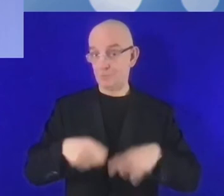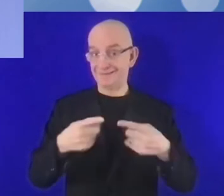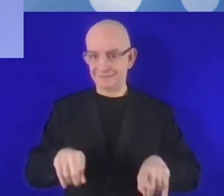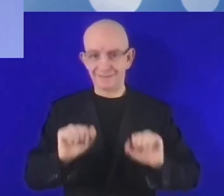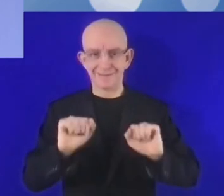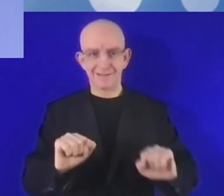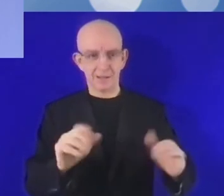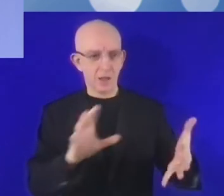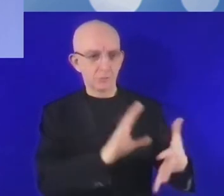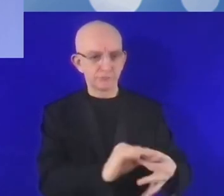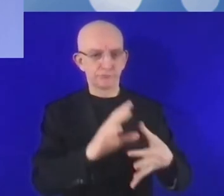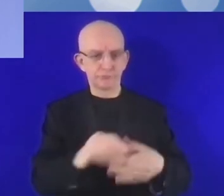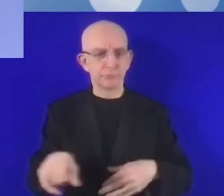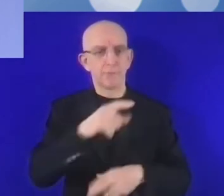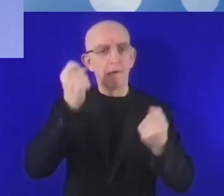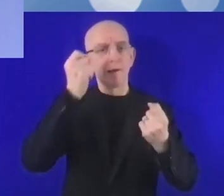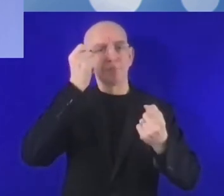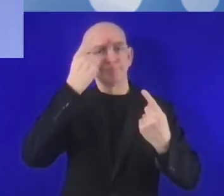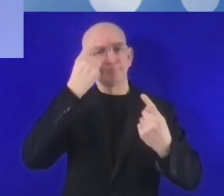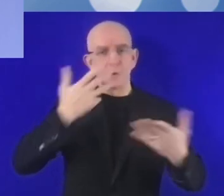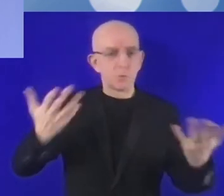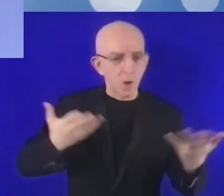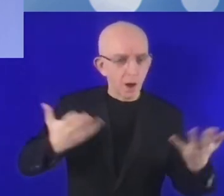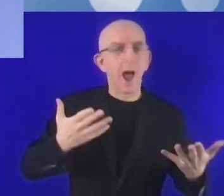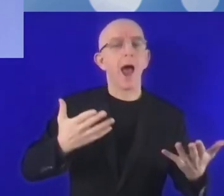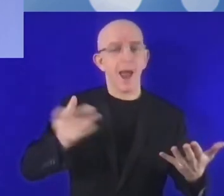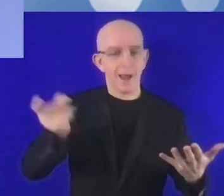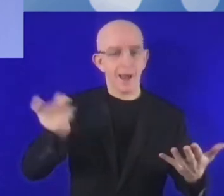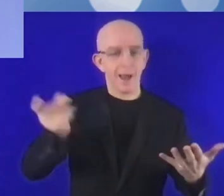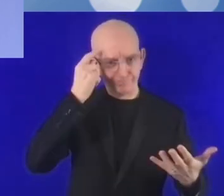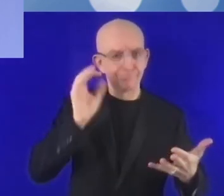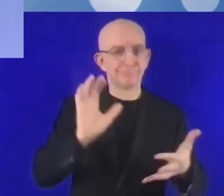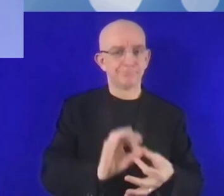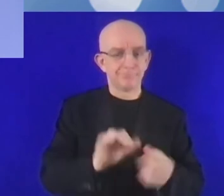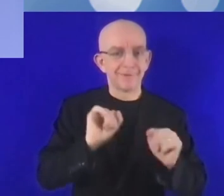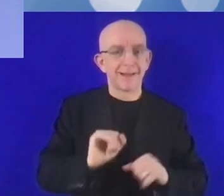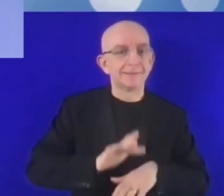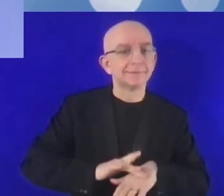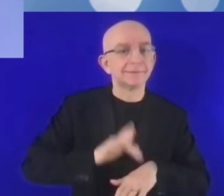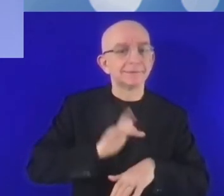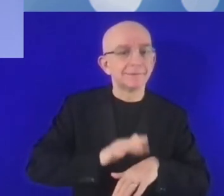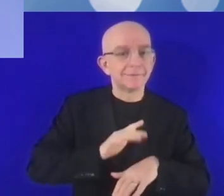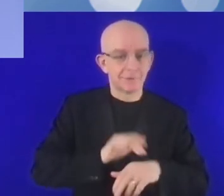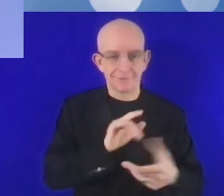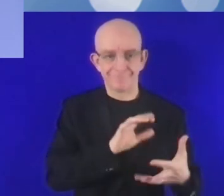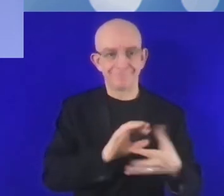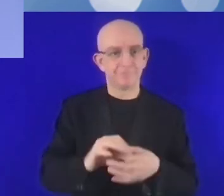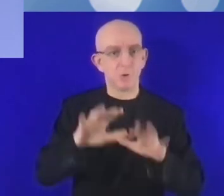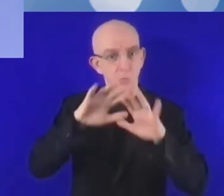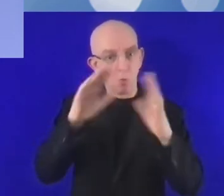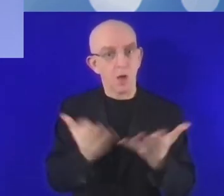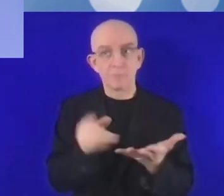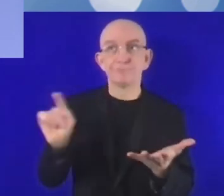gens, parce que je considère que l'éducation musicale leur permet de faire former en eux une sensibilité qui fait que les jeunes